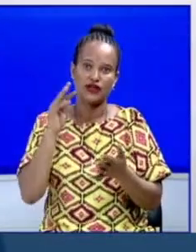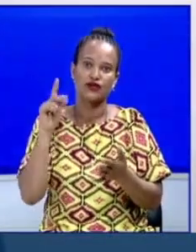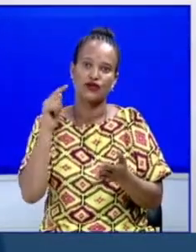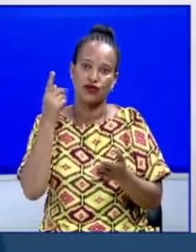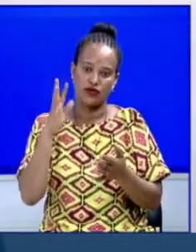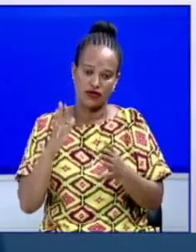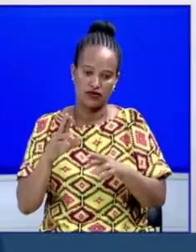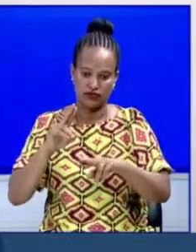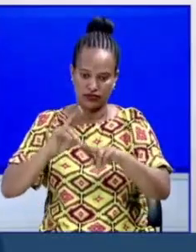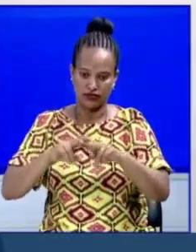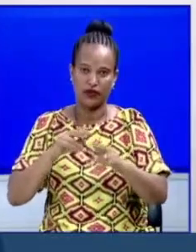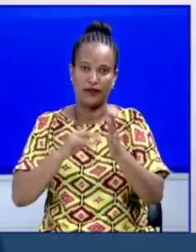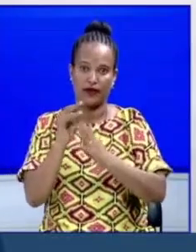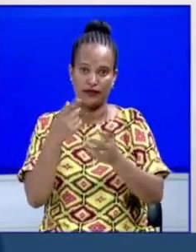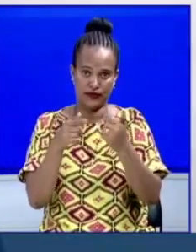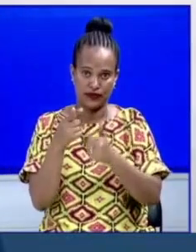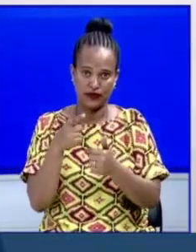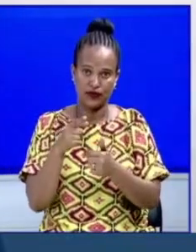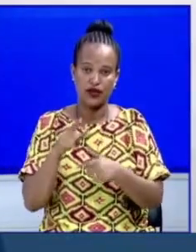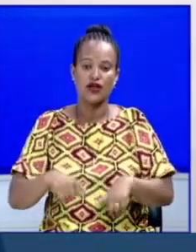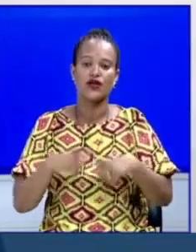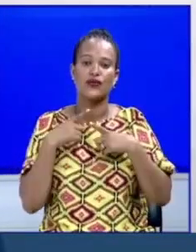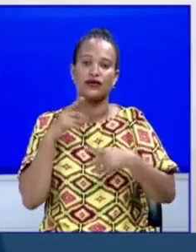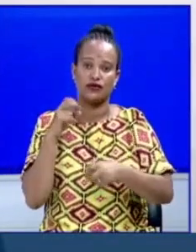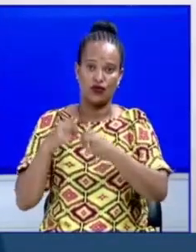መቐለ ብምውፁ ሂወት ወገናት